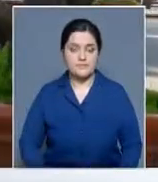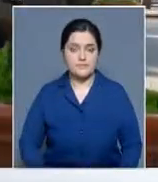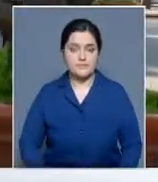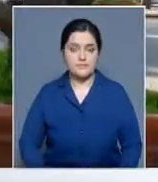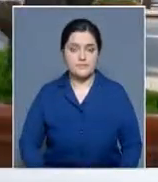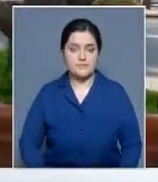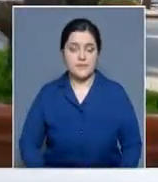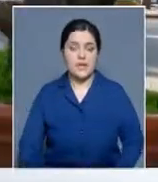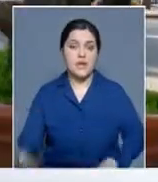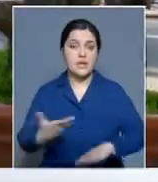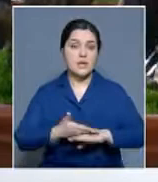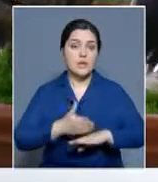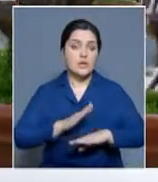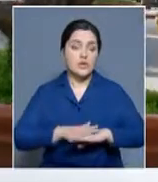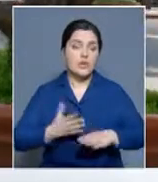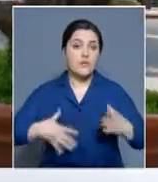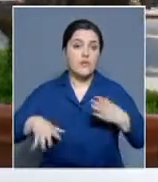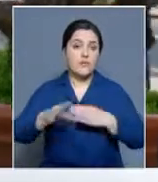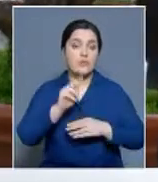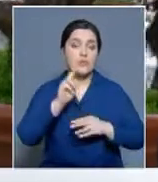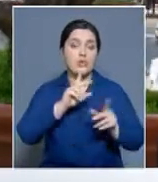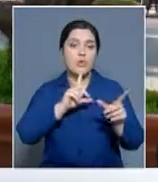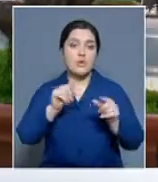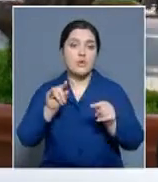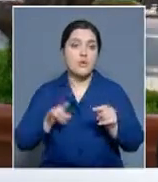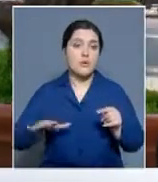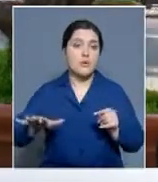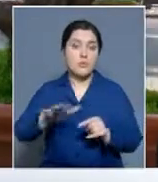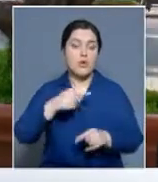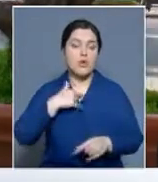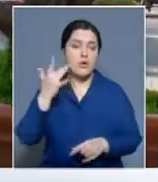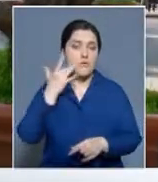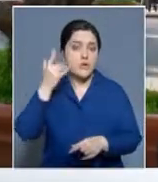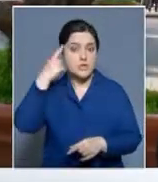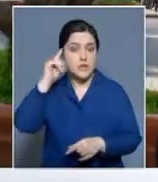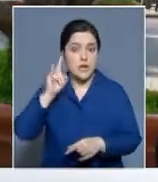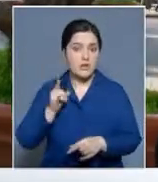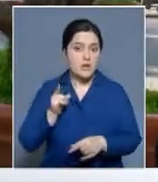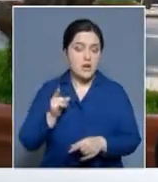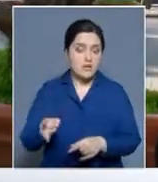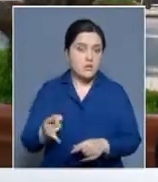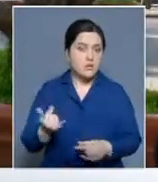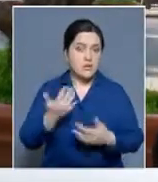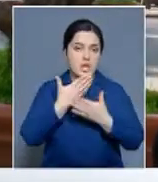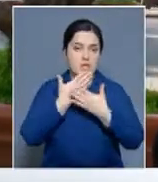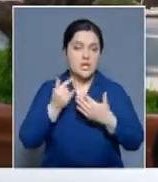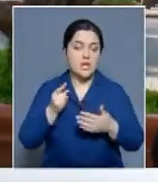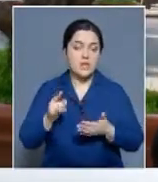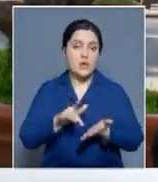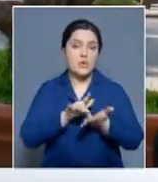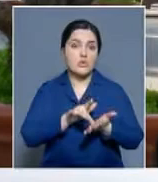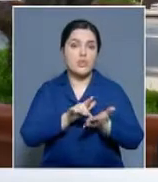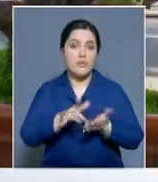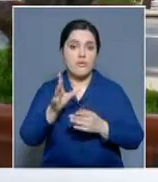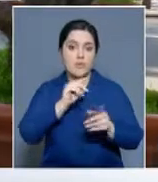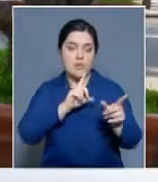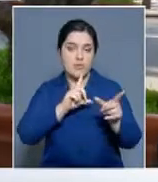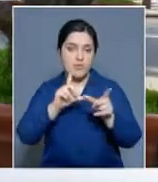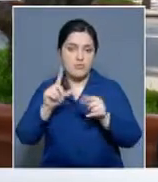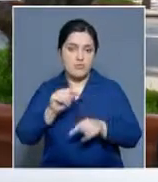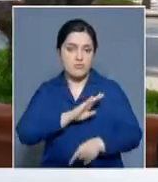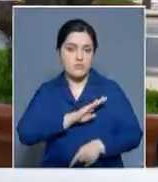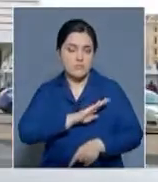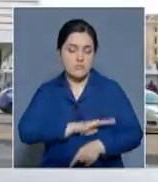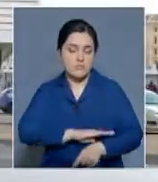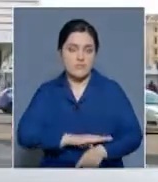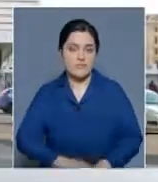Особенно не просто тем, кто едет в аэропорт. Ты всегда знаешь, что можешь взять такси, рассчитываешь, но такси нет. Те же туристы уезжают разочарованными. Это ущерб